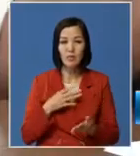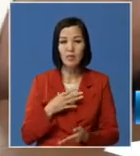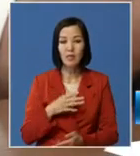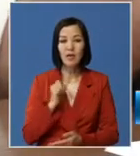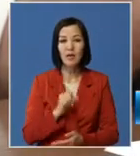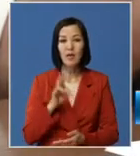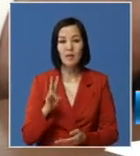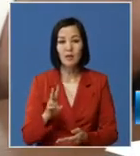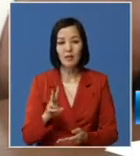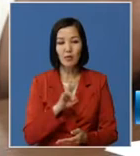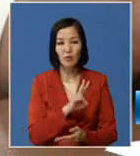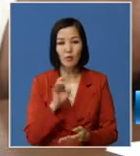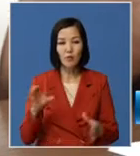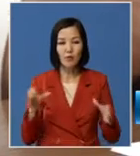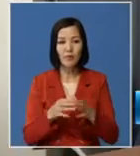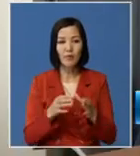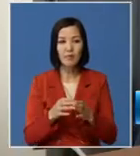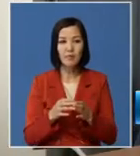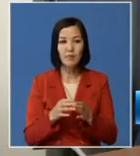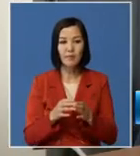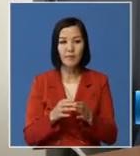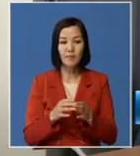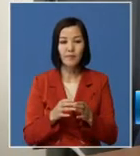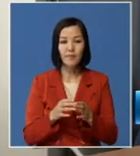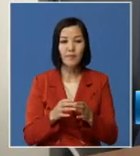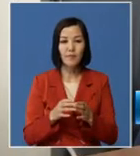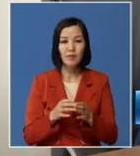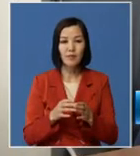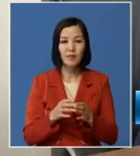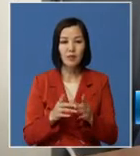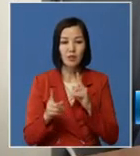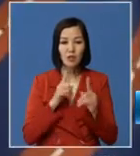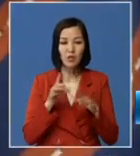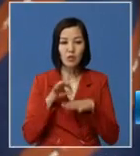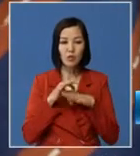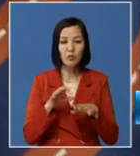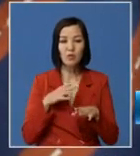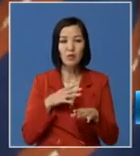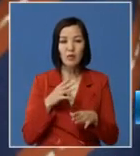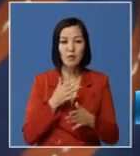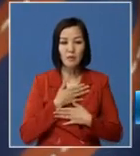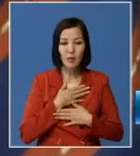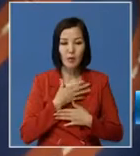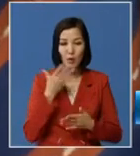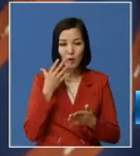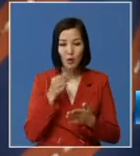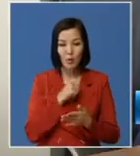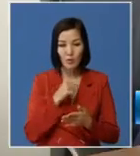айында Нұр Отан партиясында дөңгелек үстел болған кезде мен өзім білетін